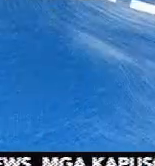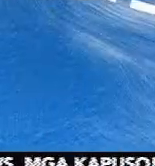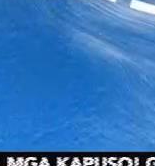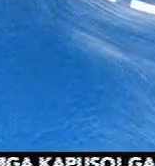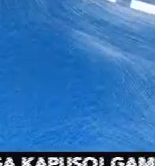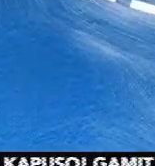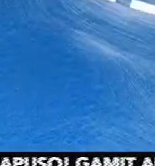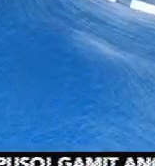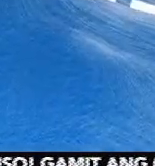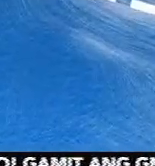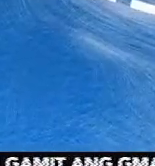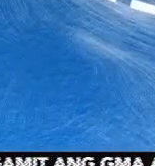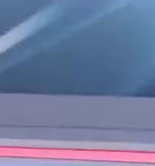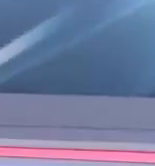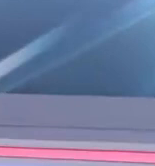thunderstorms.